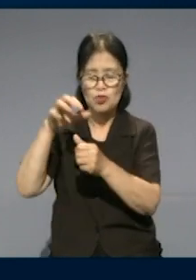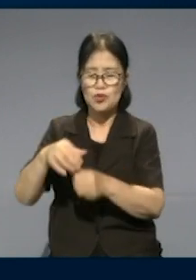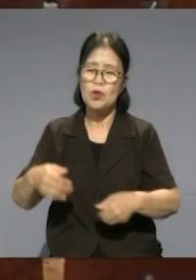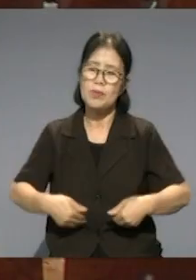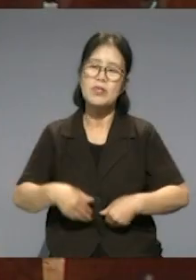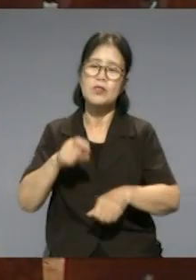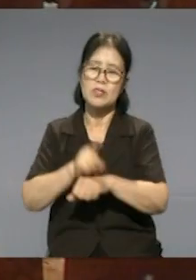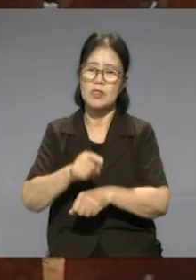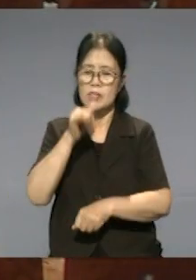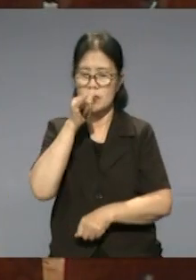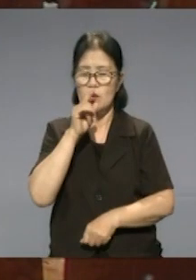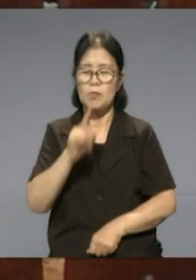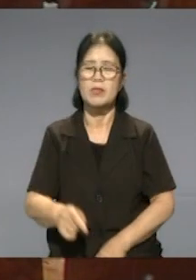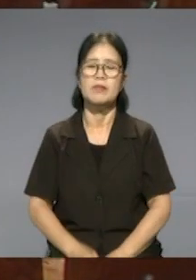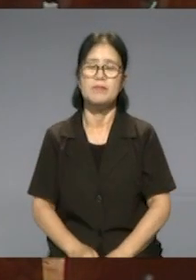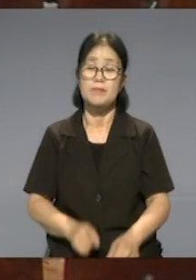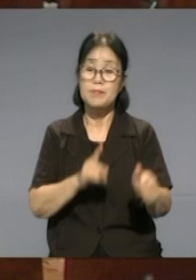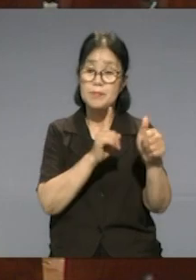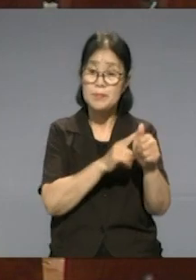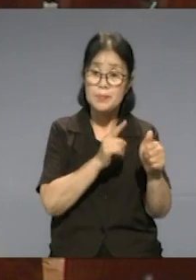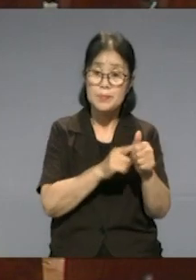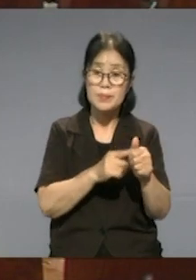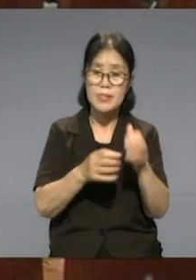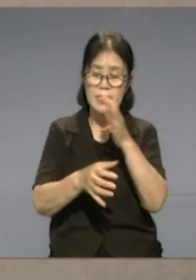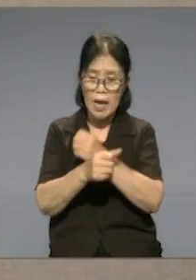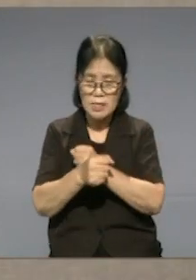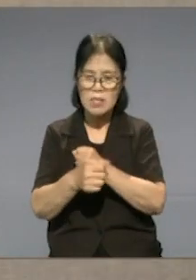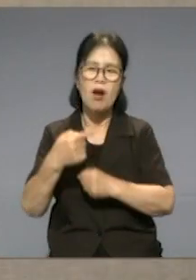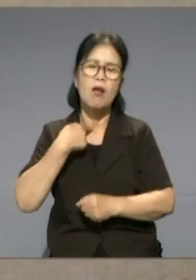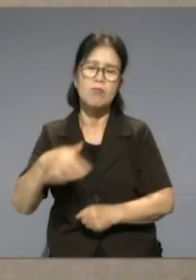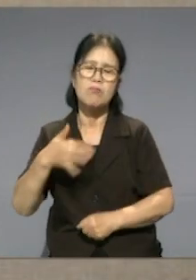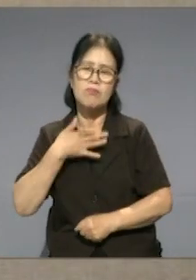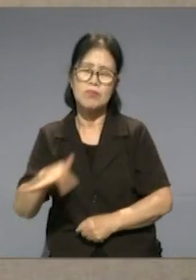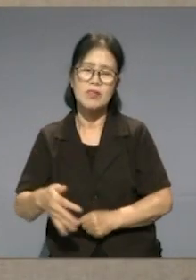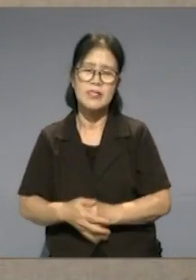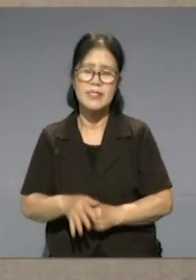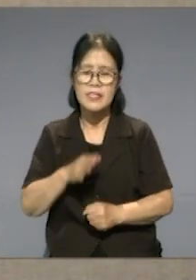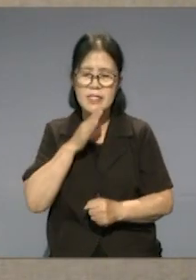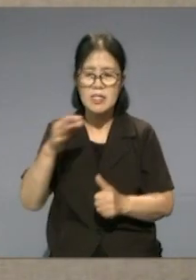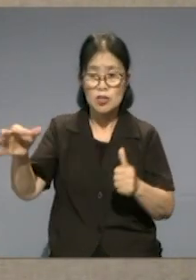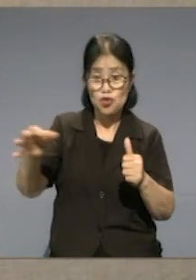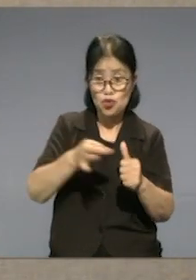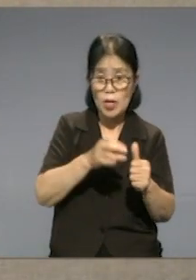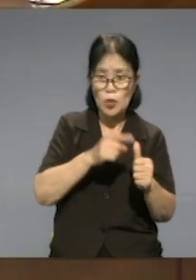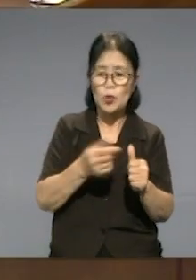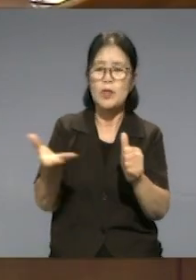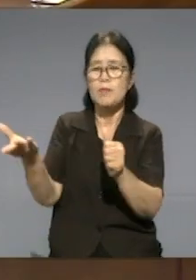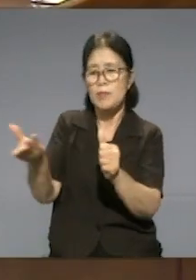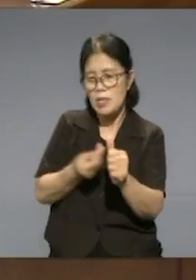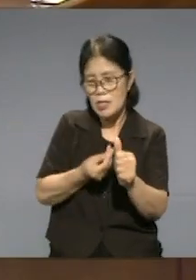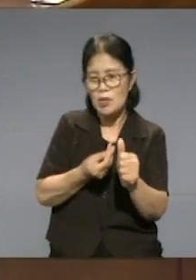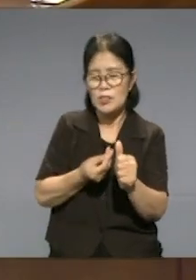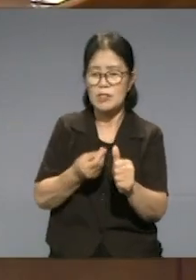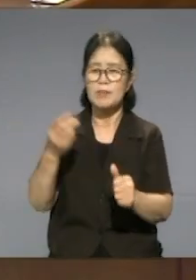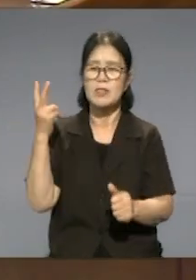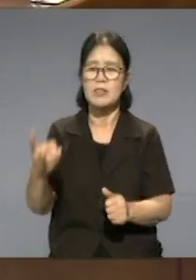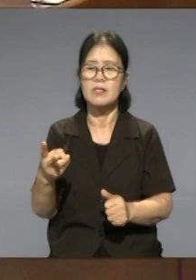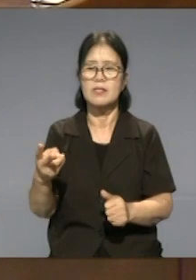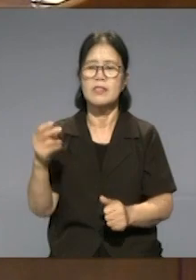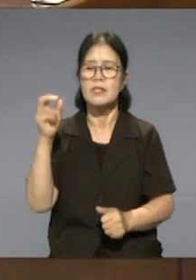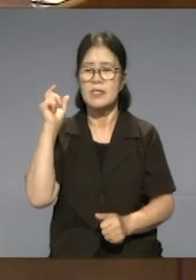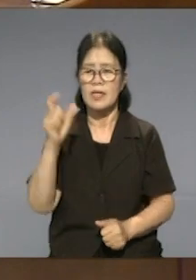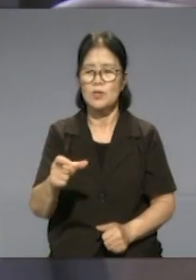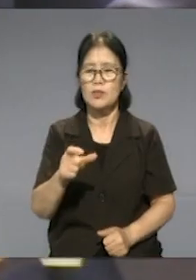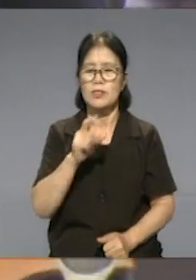내세웠습니다 박전 특검측은 약정 자체를 부인하고 실제 수수한도는 빌린 것임을 재차 강조한 것으로